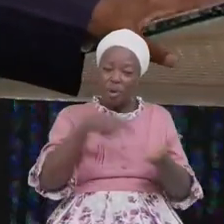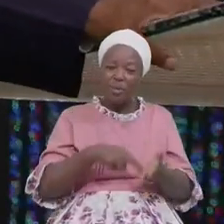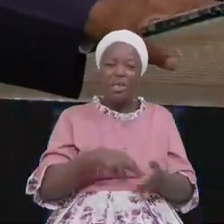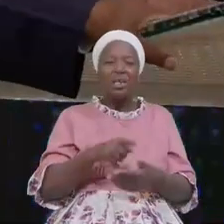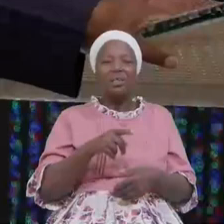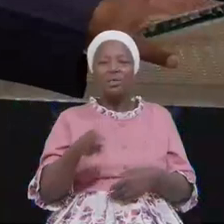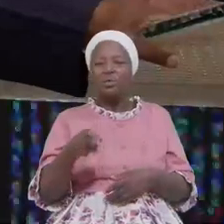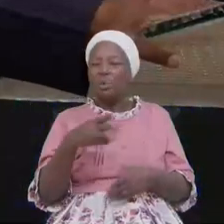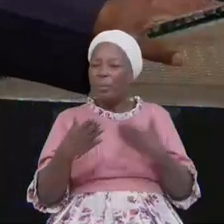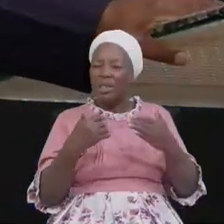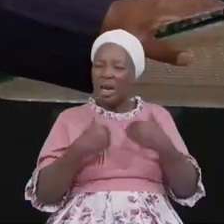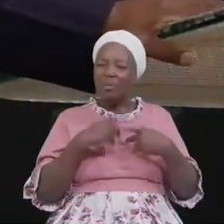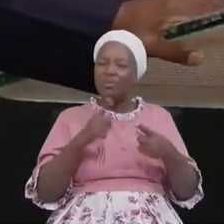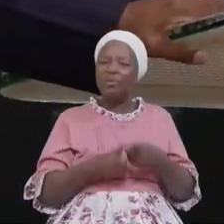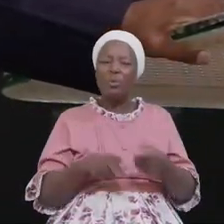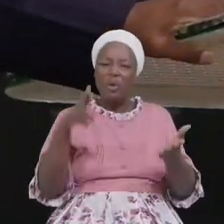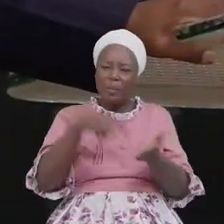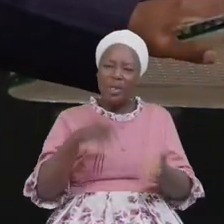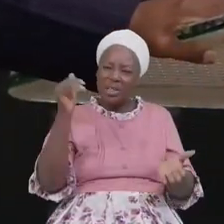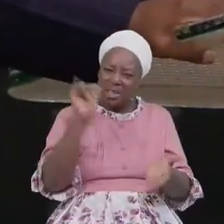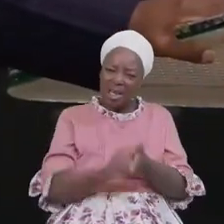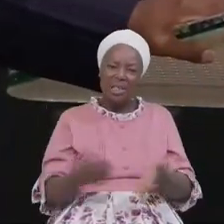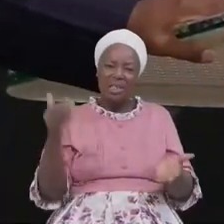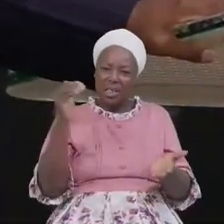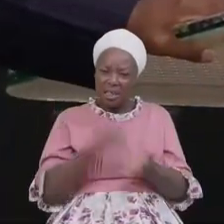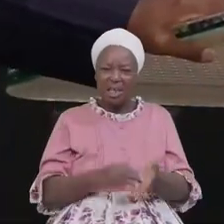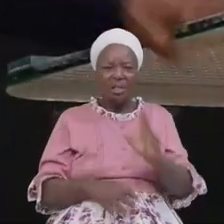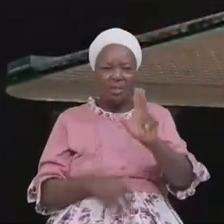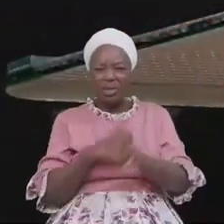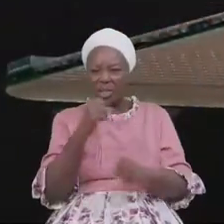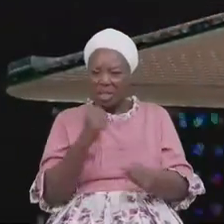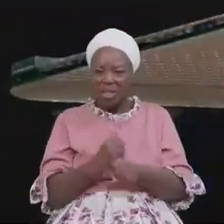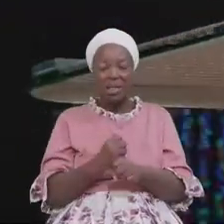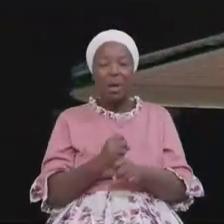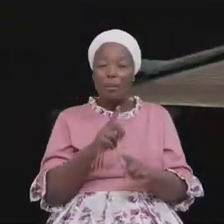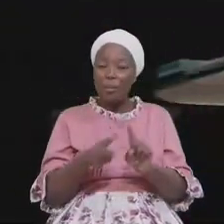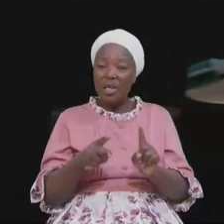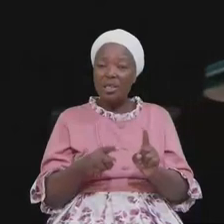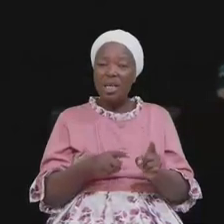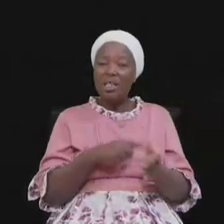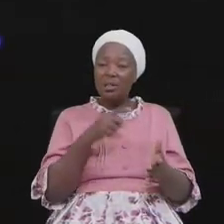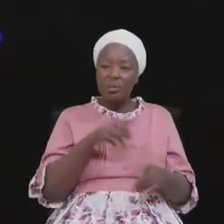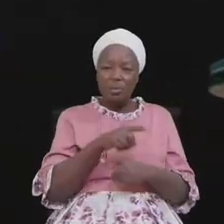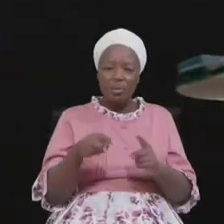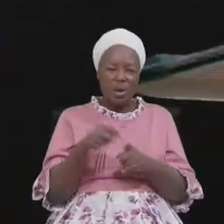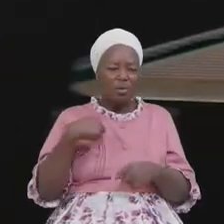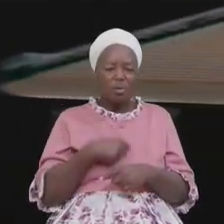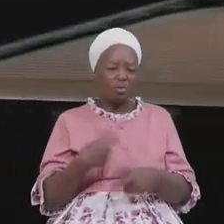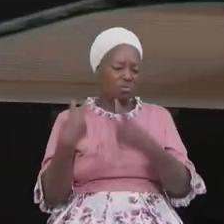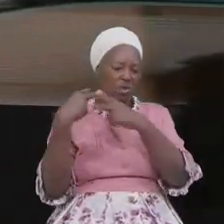peux encore reprendre cela 3 ans de suite. Mais c'est quand nous regardons le passé, nous